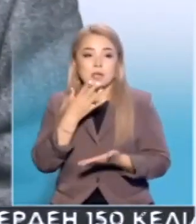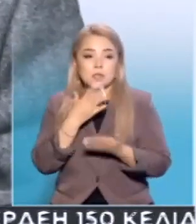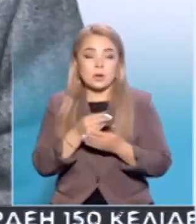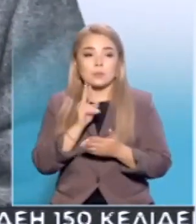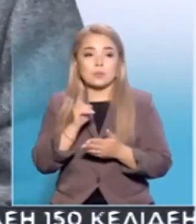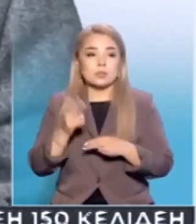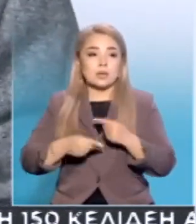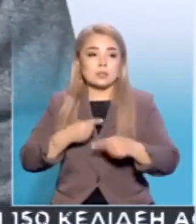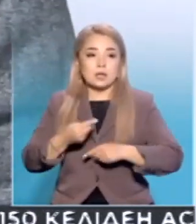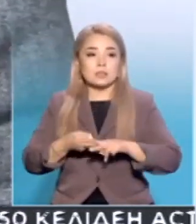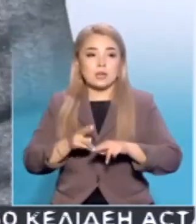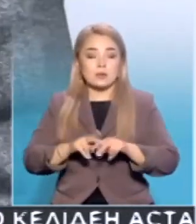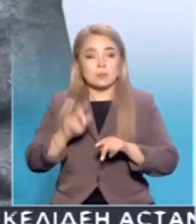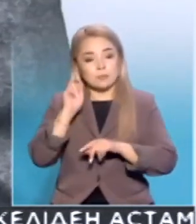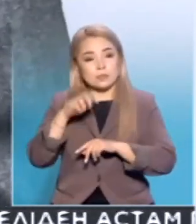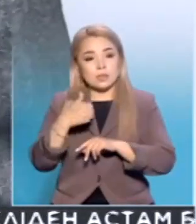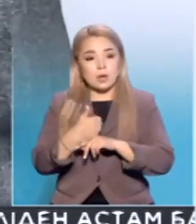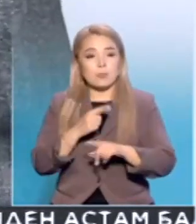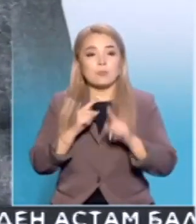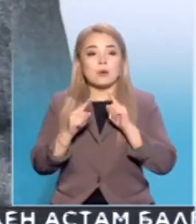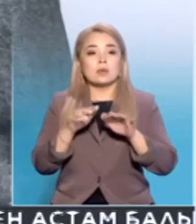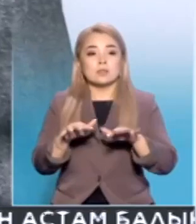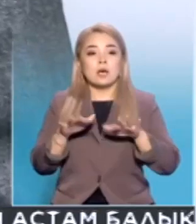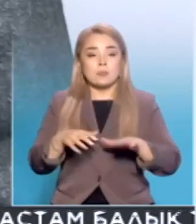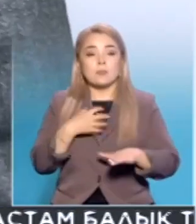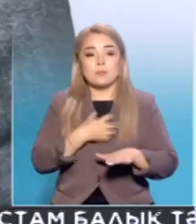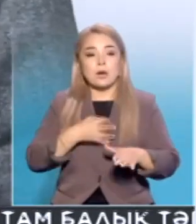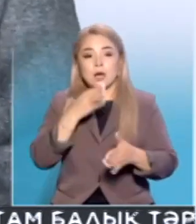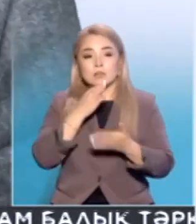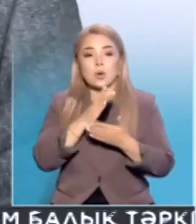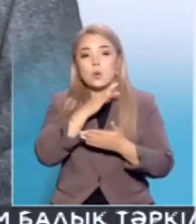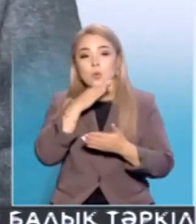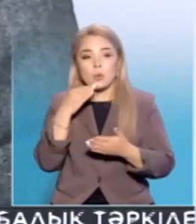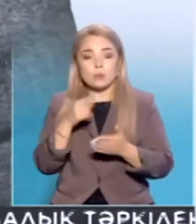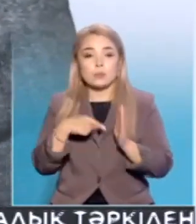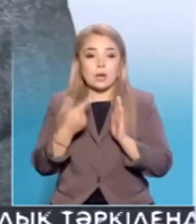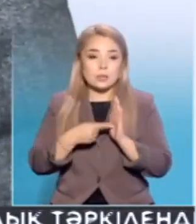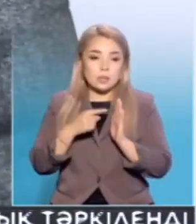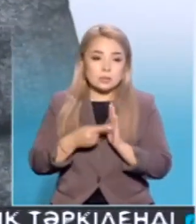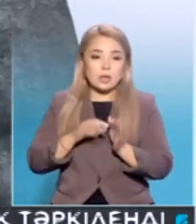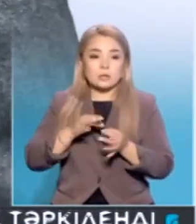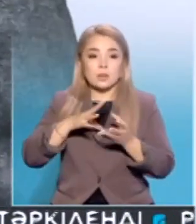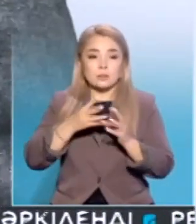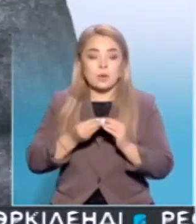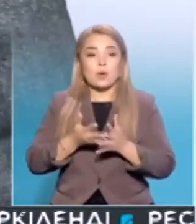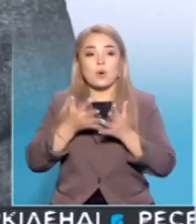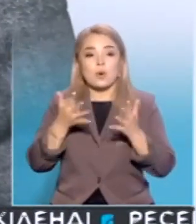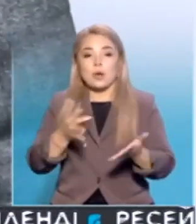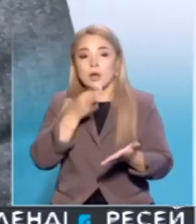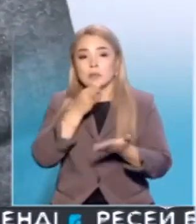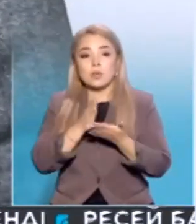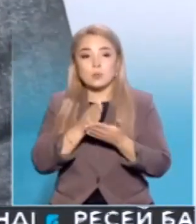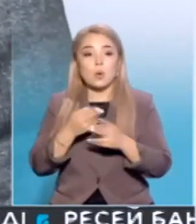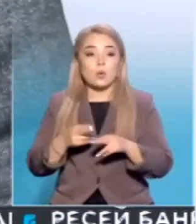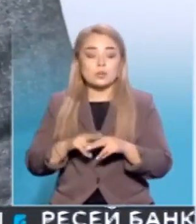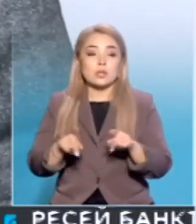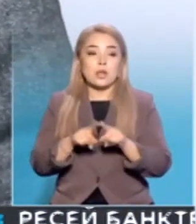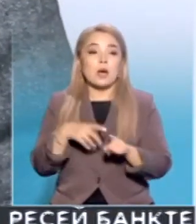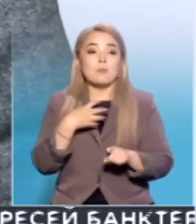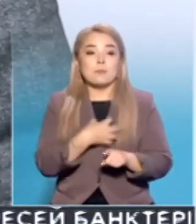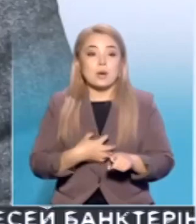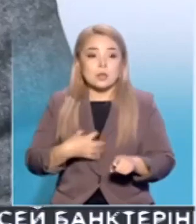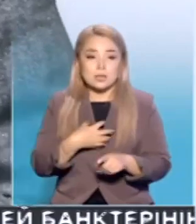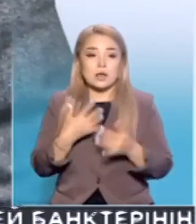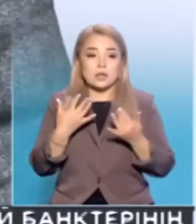президент өзінің билігіне парламентке беріп жатыр. Ол да маңызды нәрсе, көп нәрселер. Оның бәрін айту әскере көп. Бірақ соның өзінде де ең